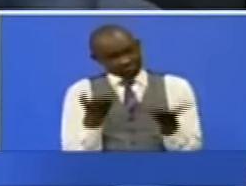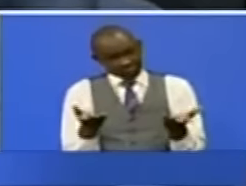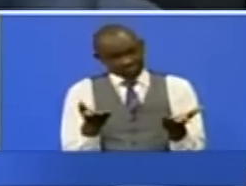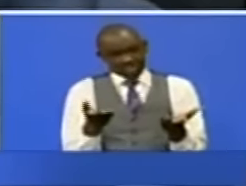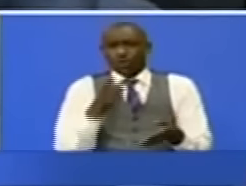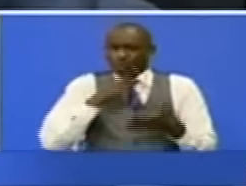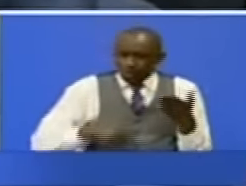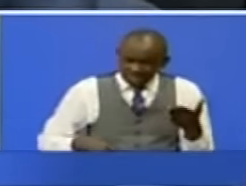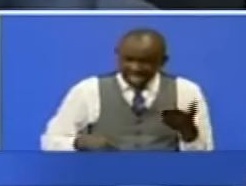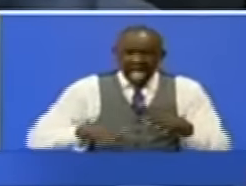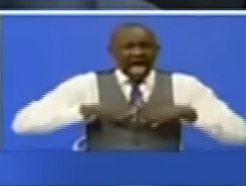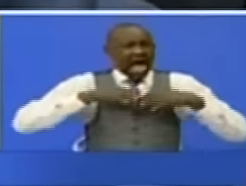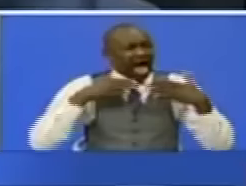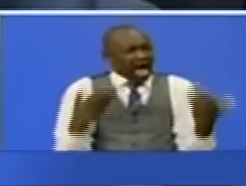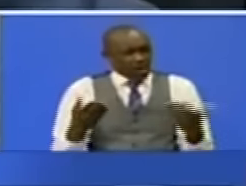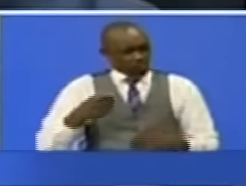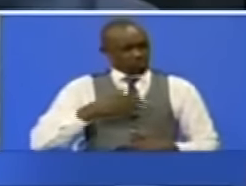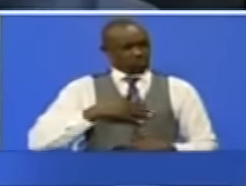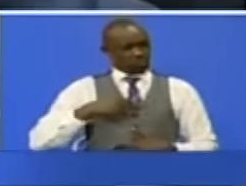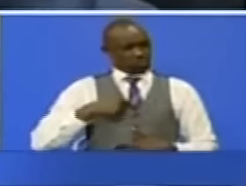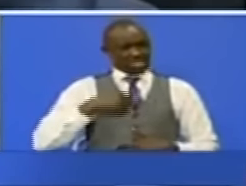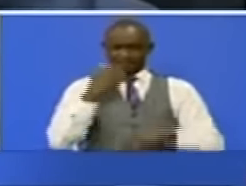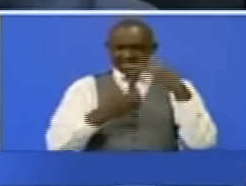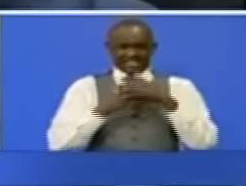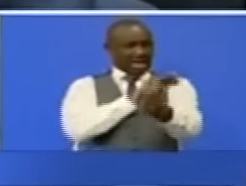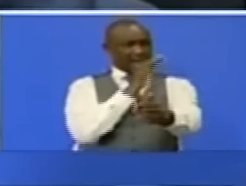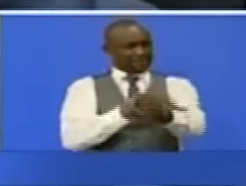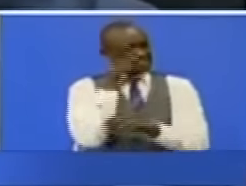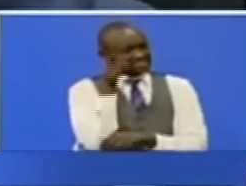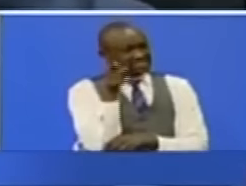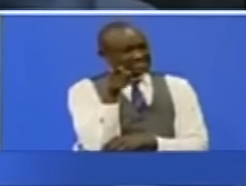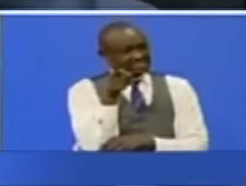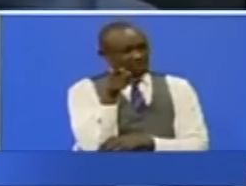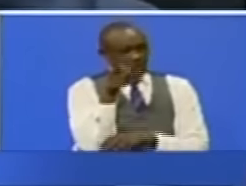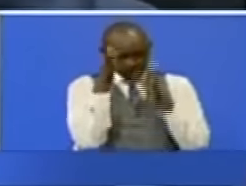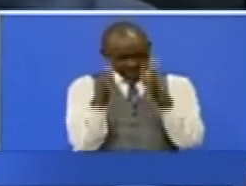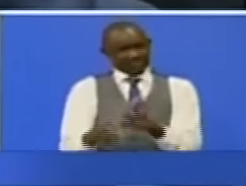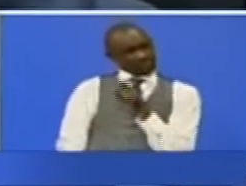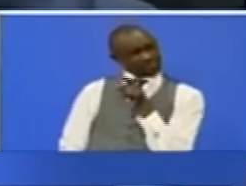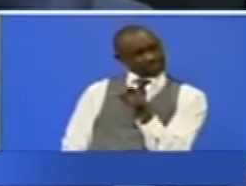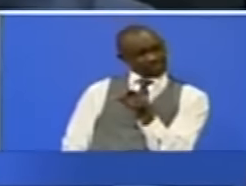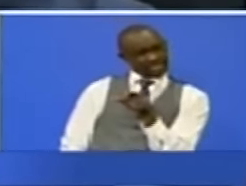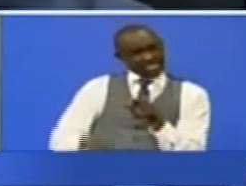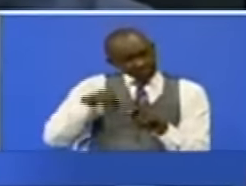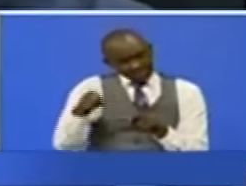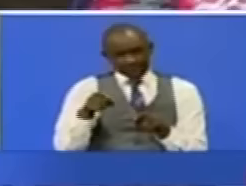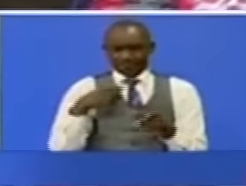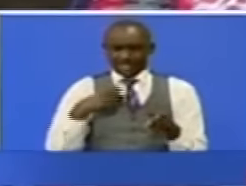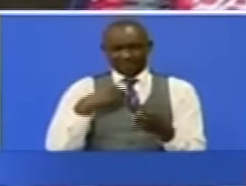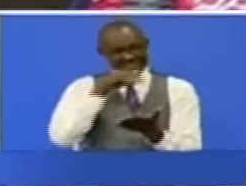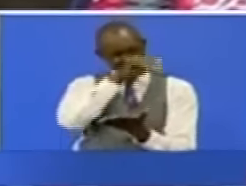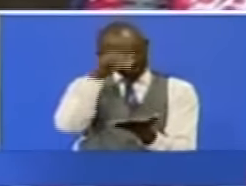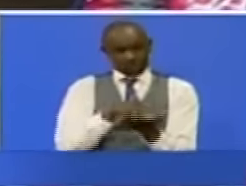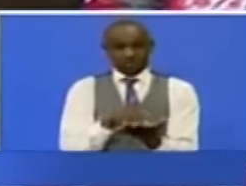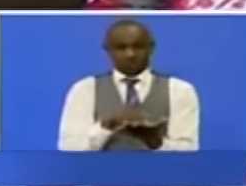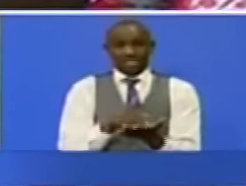is how do we build the capacity of this person who has become very central.